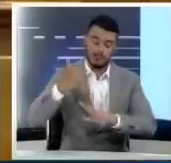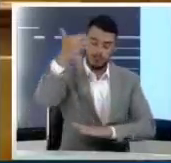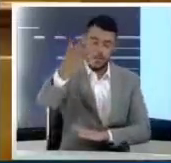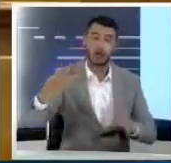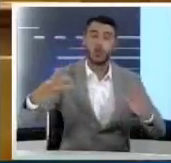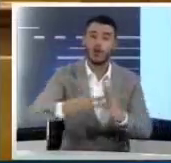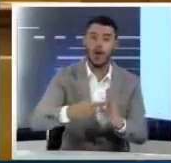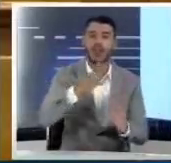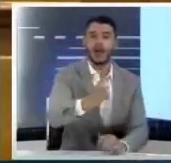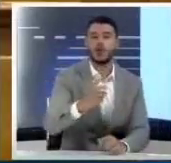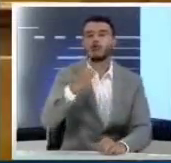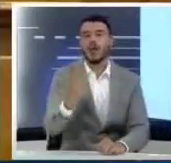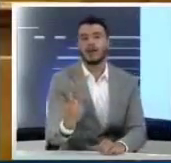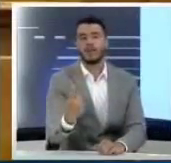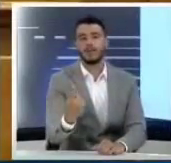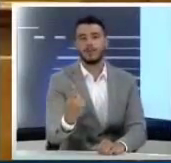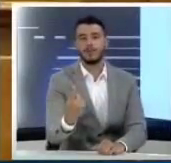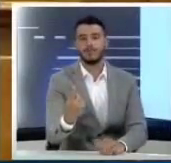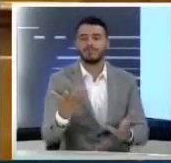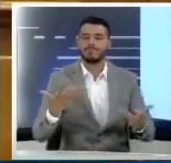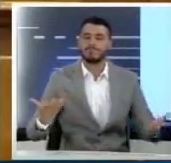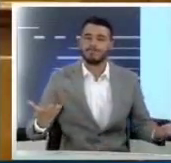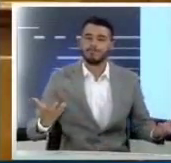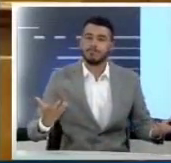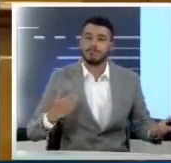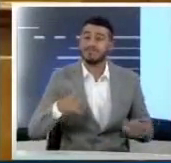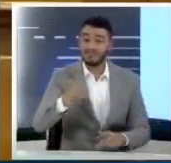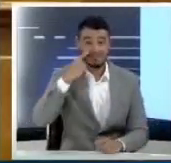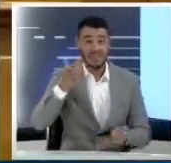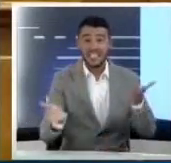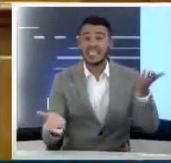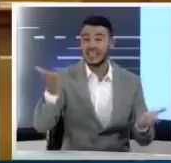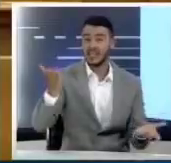2021. Πόσο διαφορετικά από το 2014.